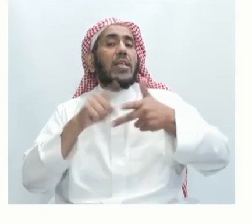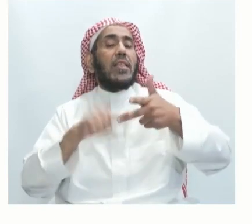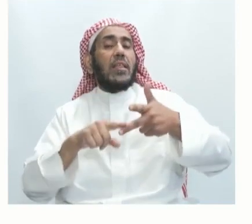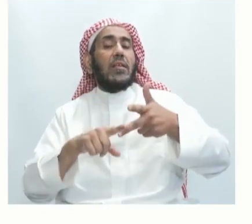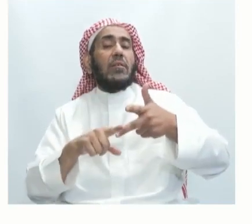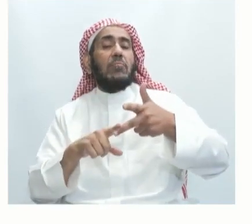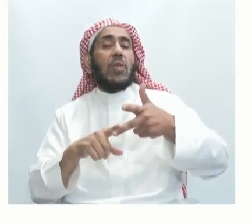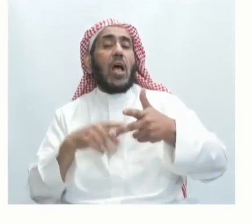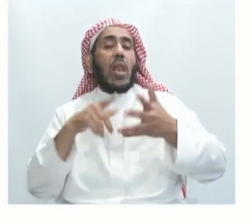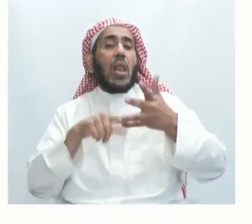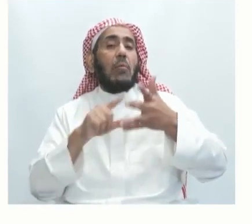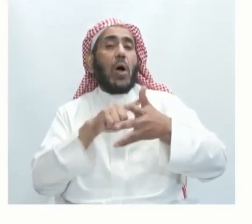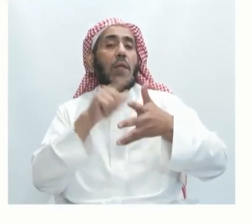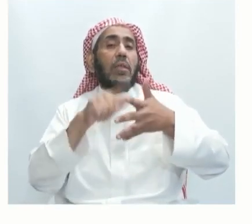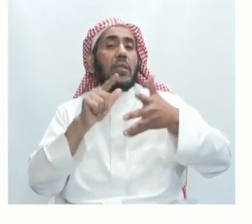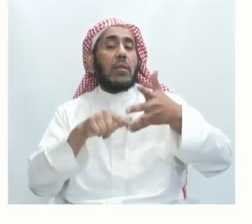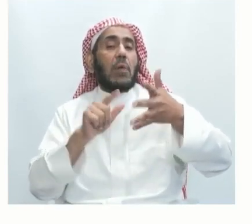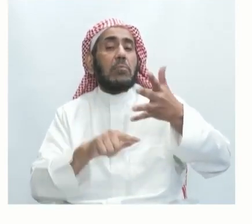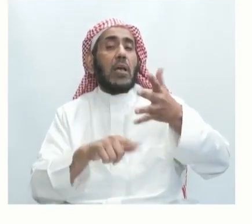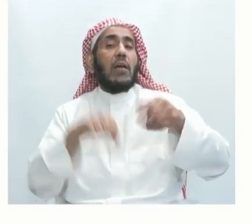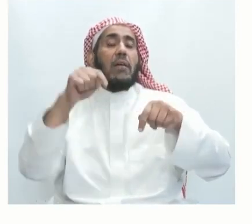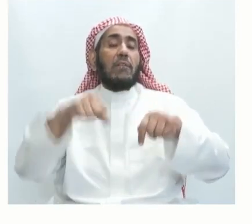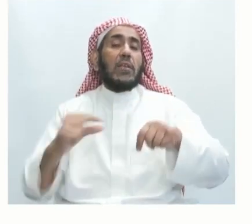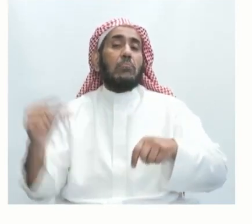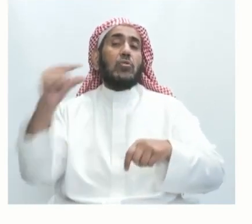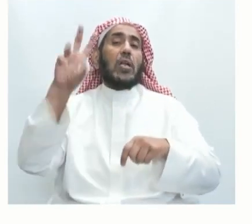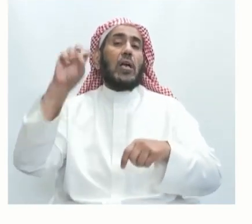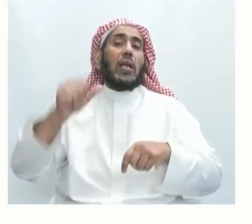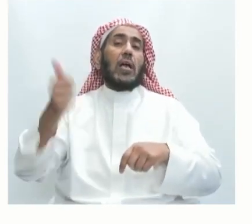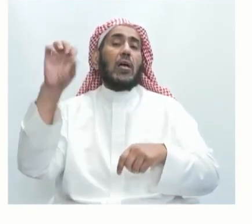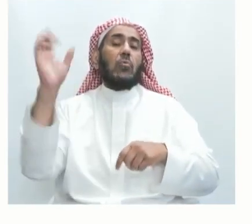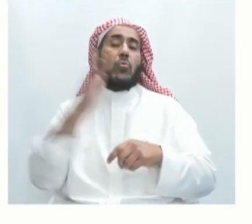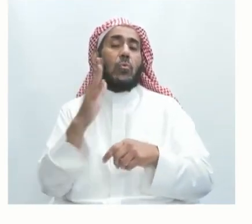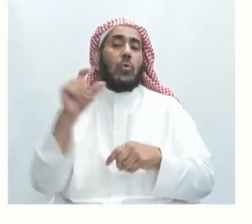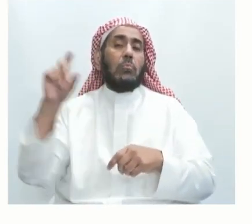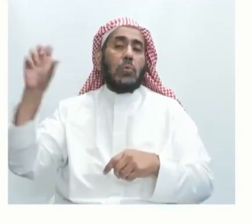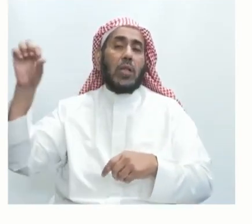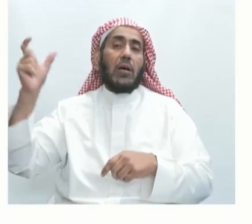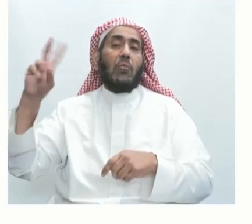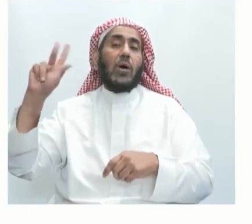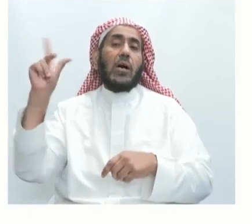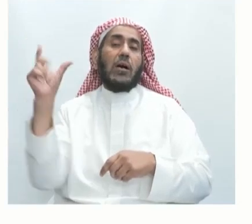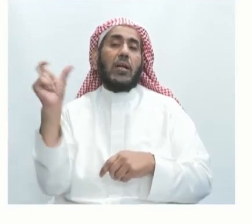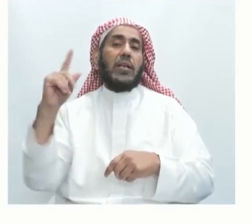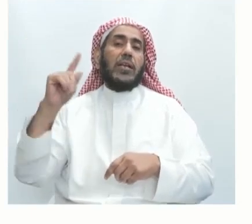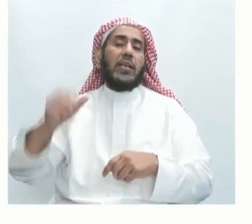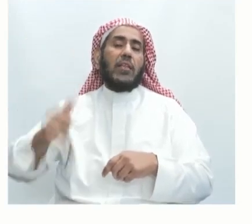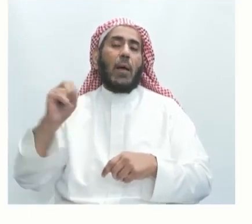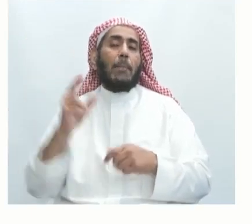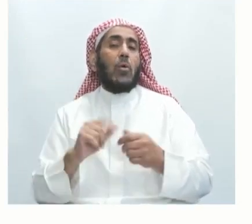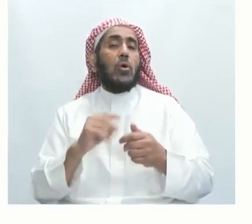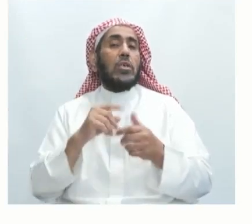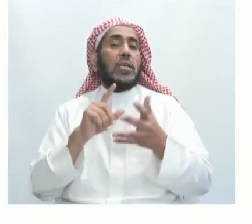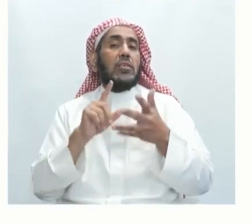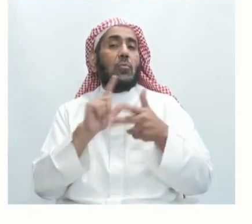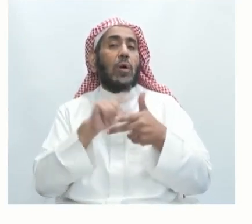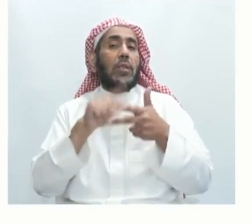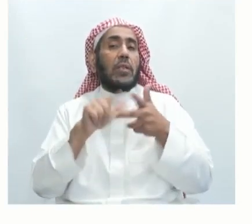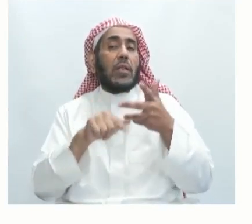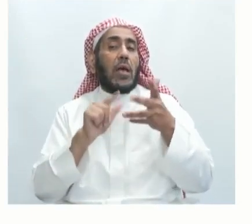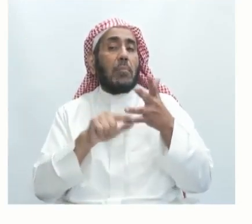اوجه الخمسه في مصطلح القانون مصطلح النظام ذكرنا قبل قليل الوجه الرابع وهو